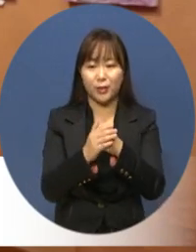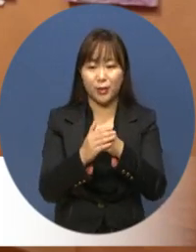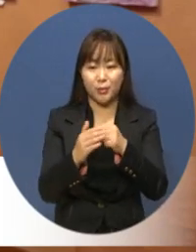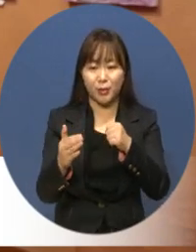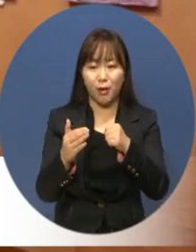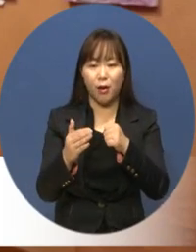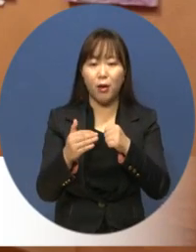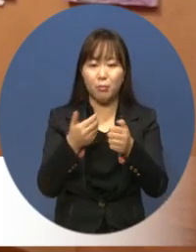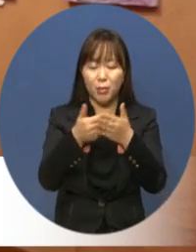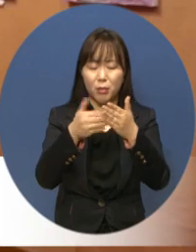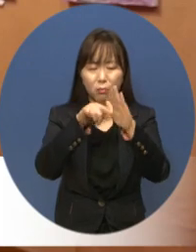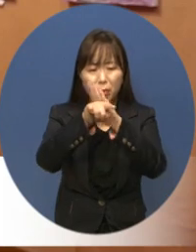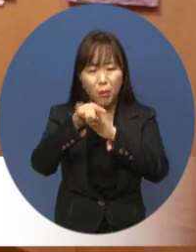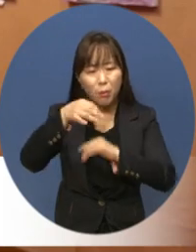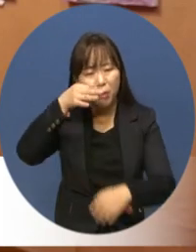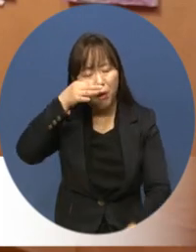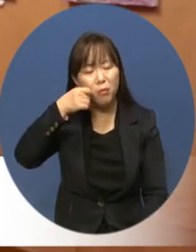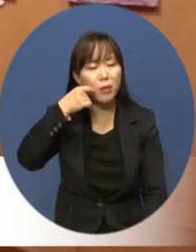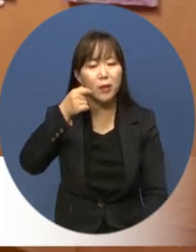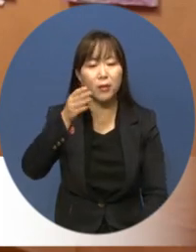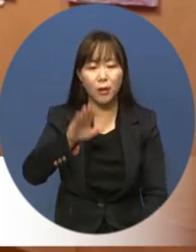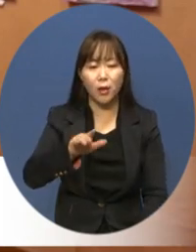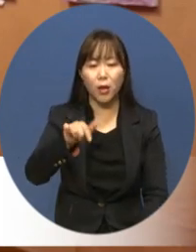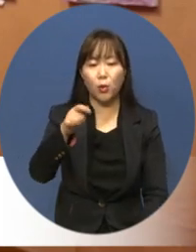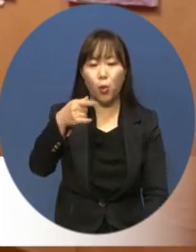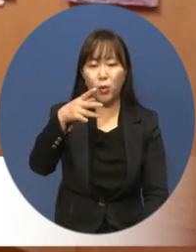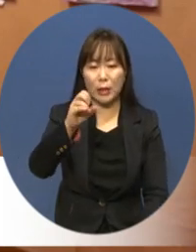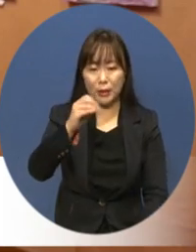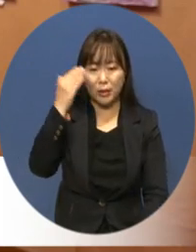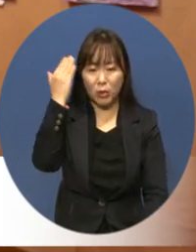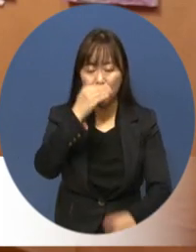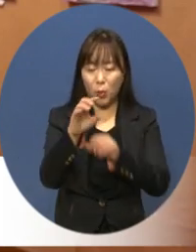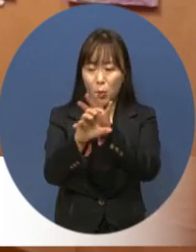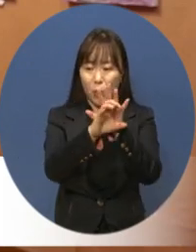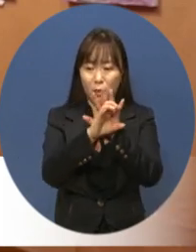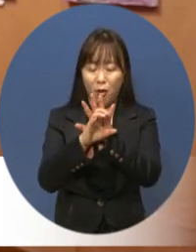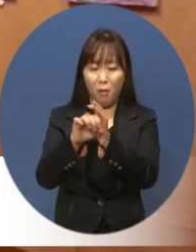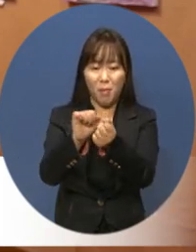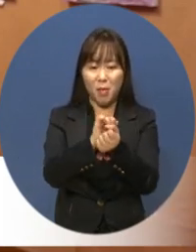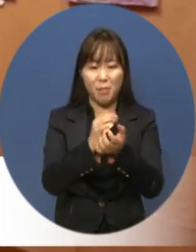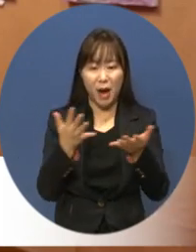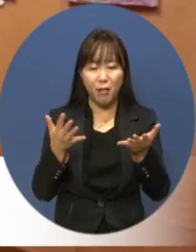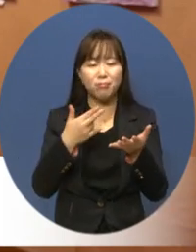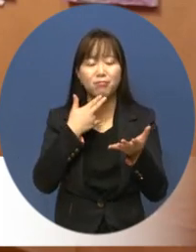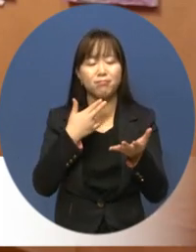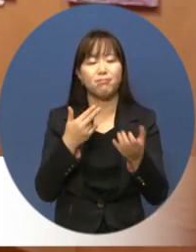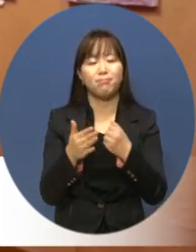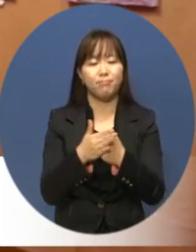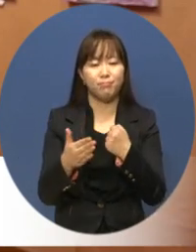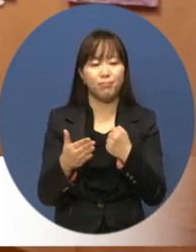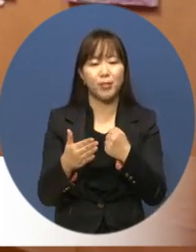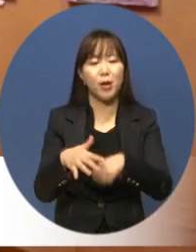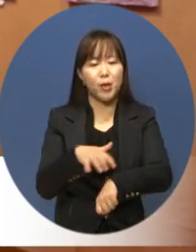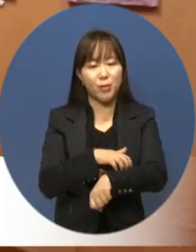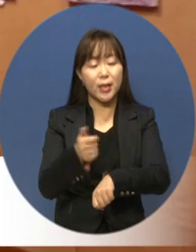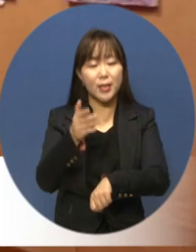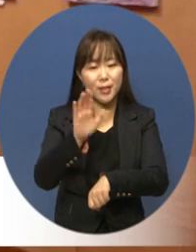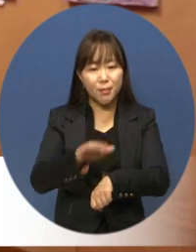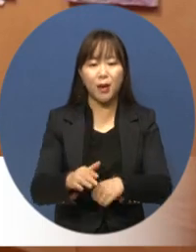전시장 가는 것도 두렵고 하는데 어떻게 보면 고흥이 또 청정 코로나 지역입니다. 그래서 조금